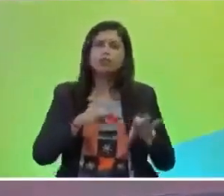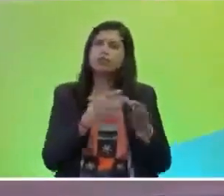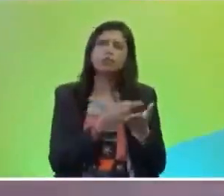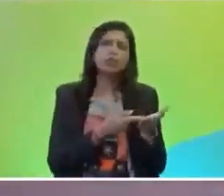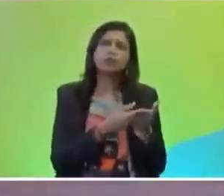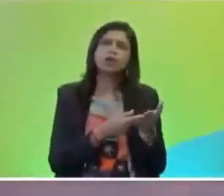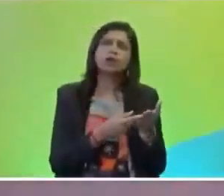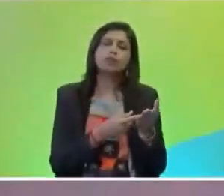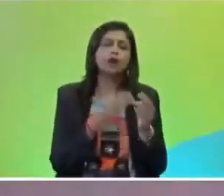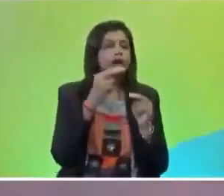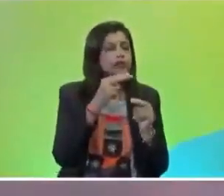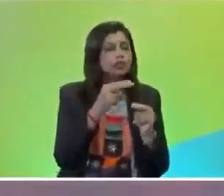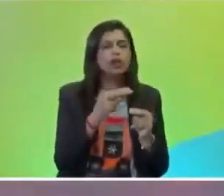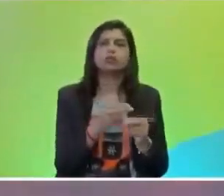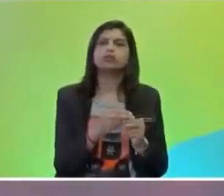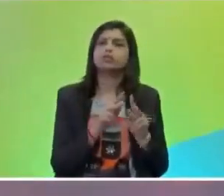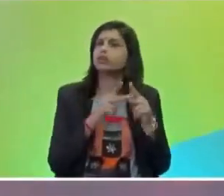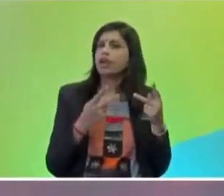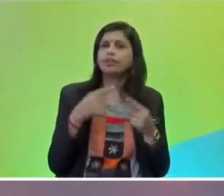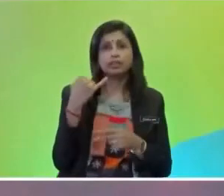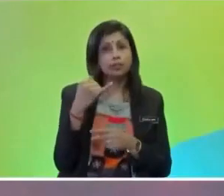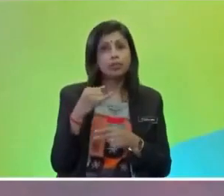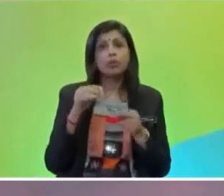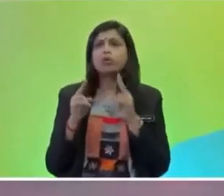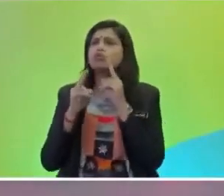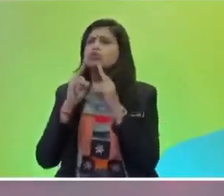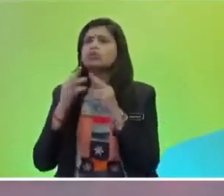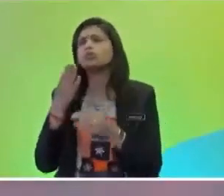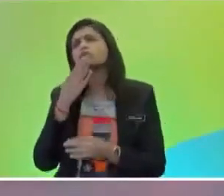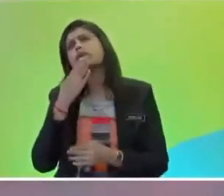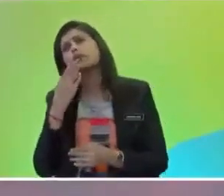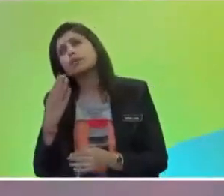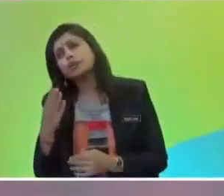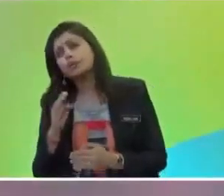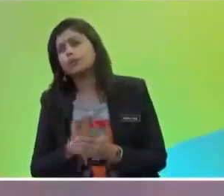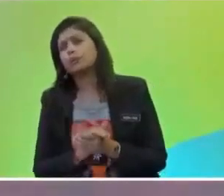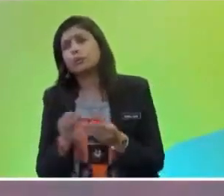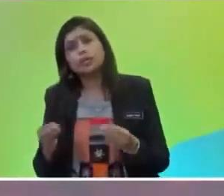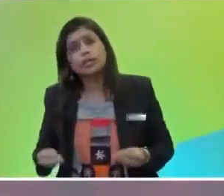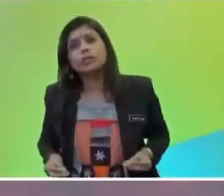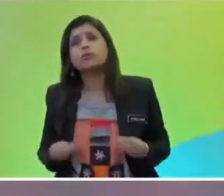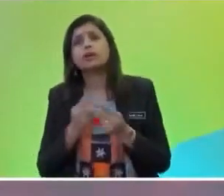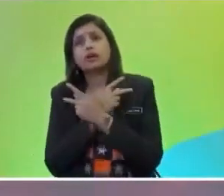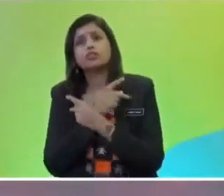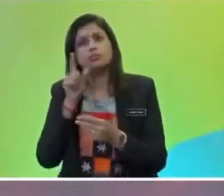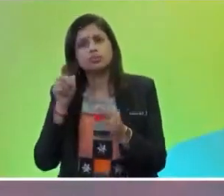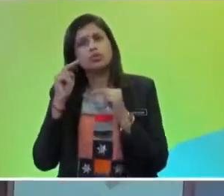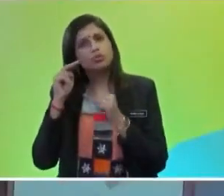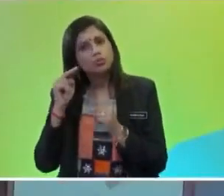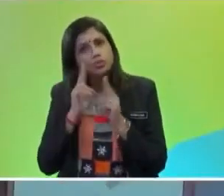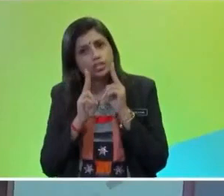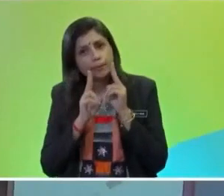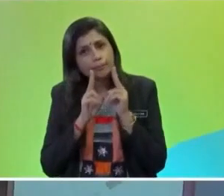lebih macam Betul. Sedikit. Yes, terima kasih kita akan selalu ucap. Apa kata kalau kita bagi satu hadiah